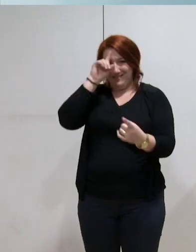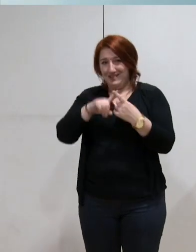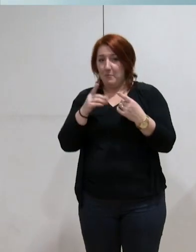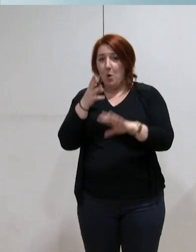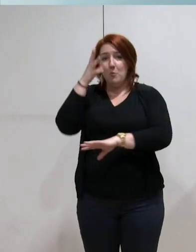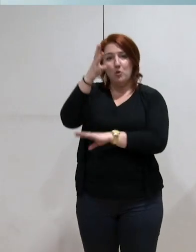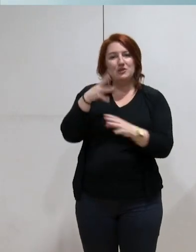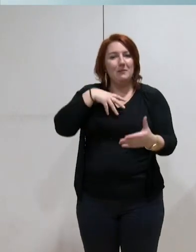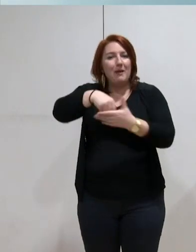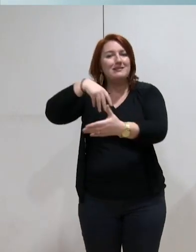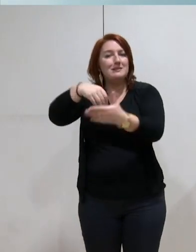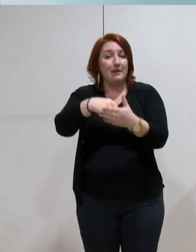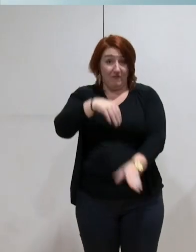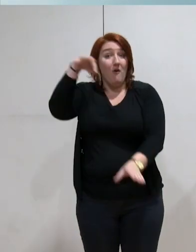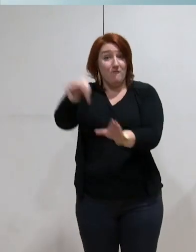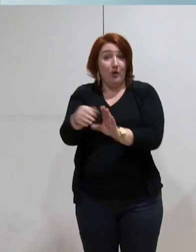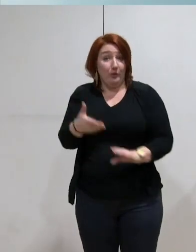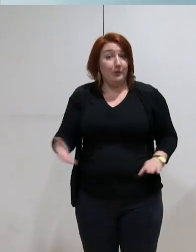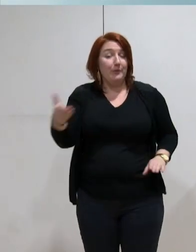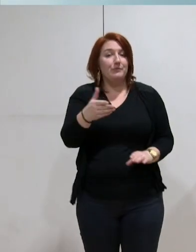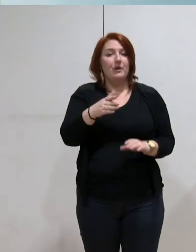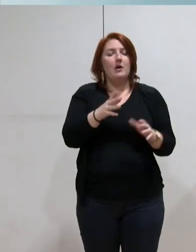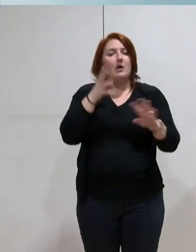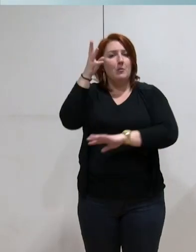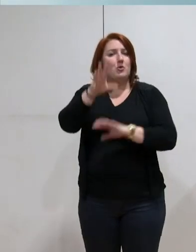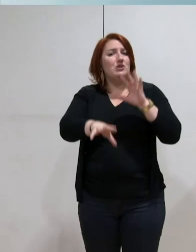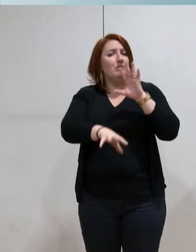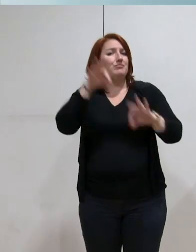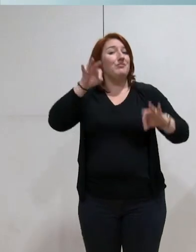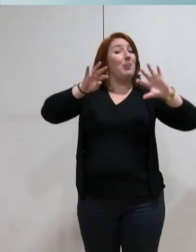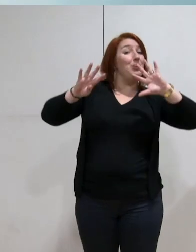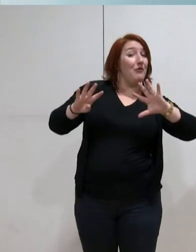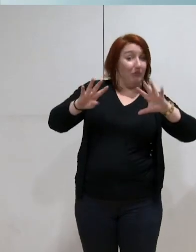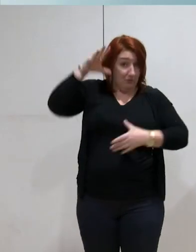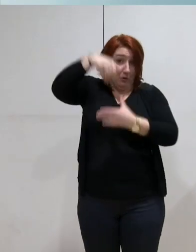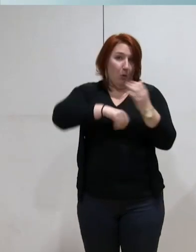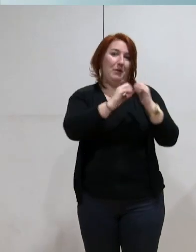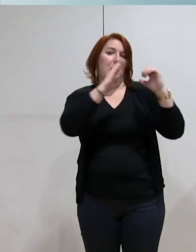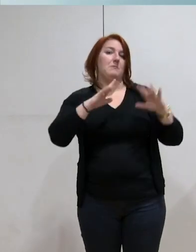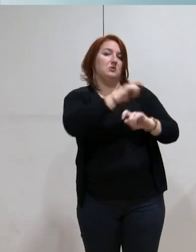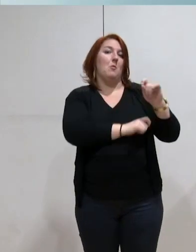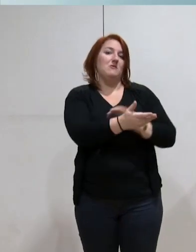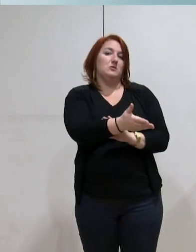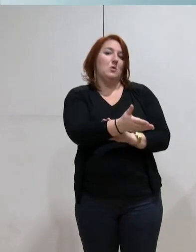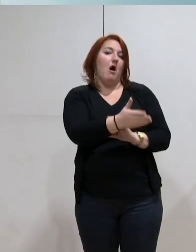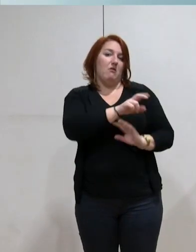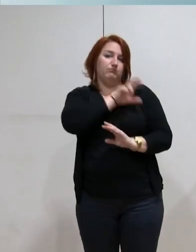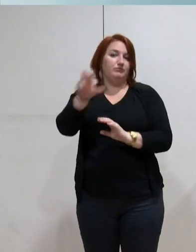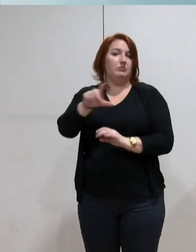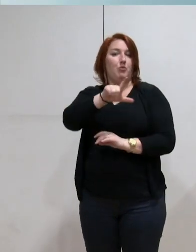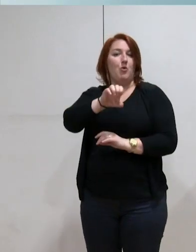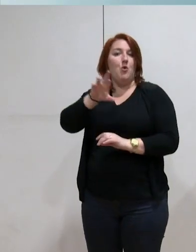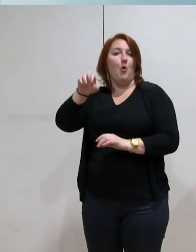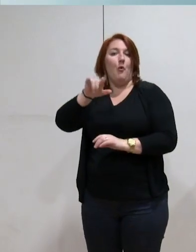participatifs ce projet fait partie des neuf projets qui ont été plébiscité lors de ce vote il est proposé de mettre à